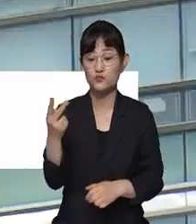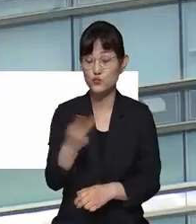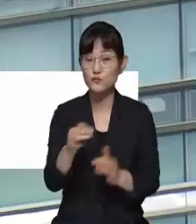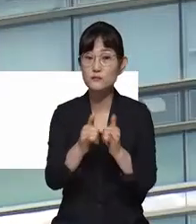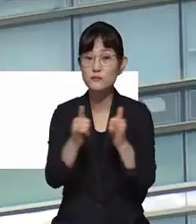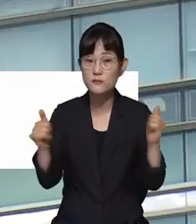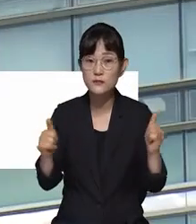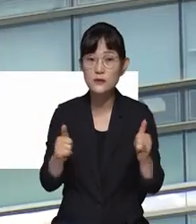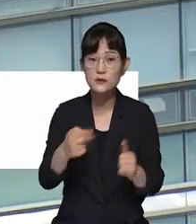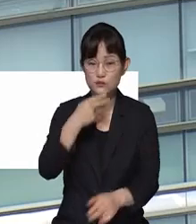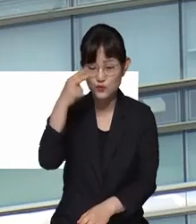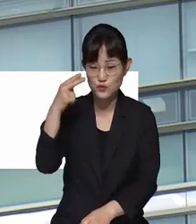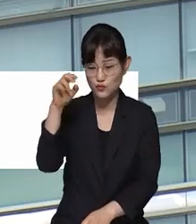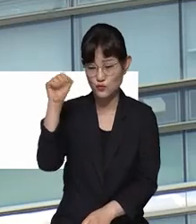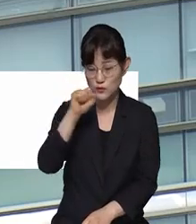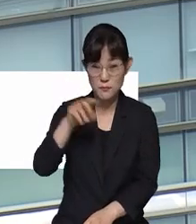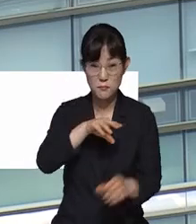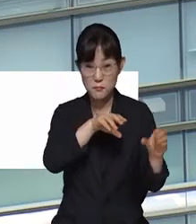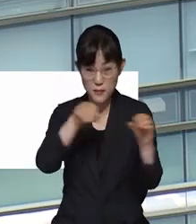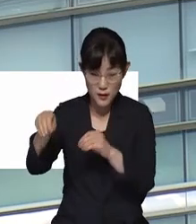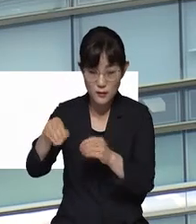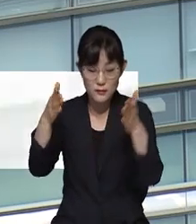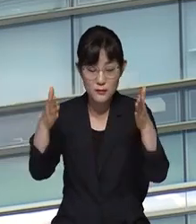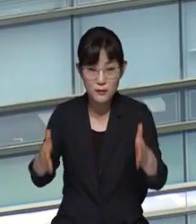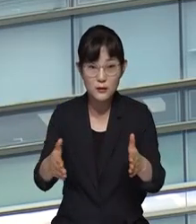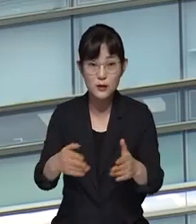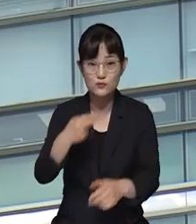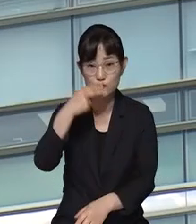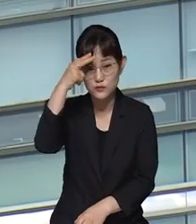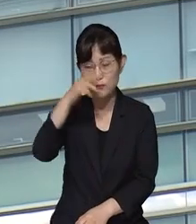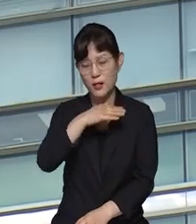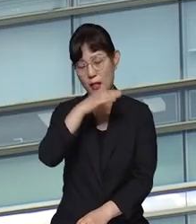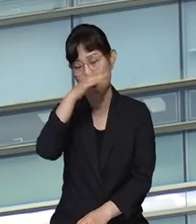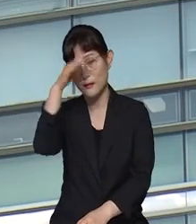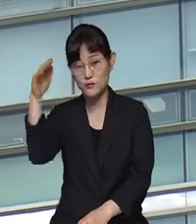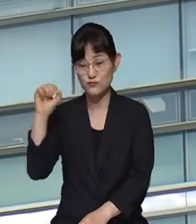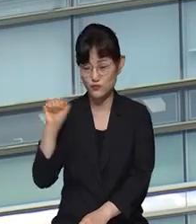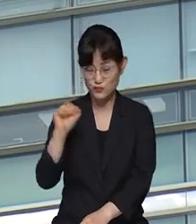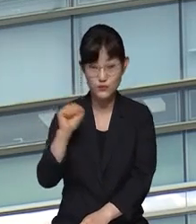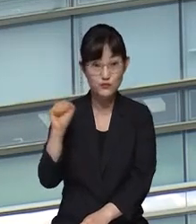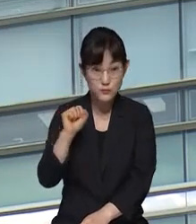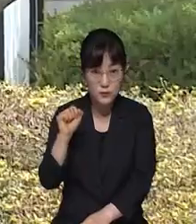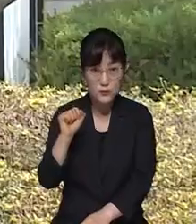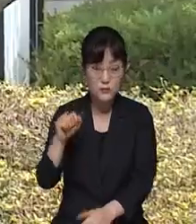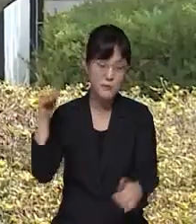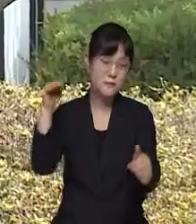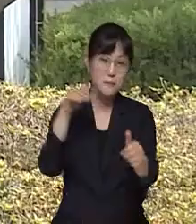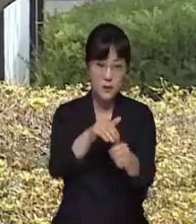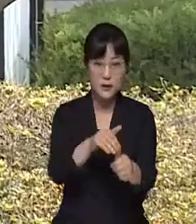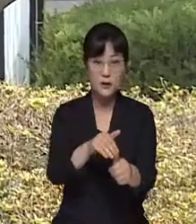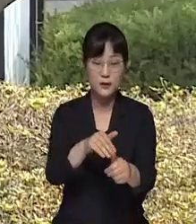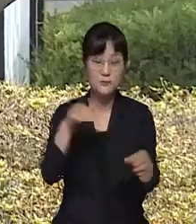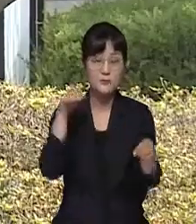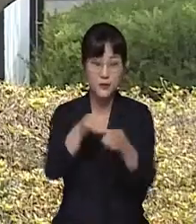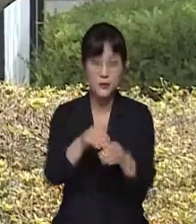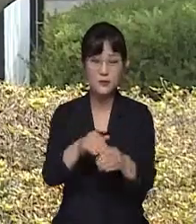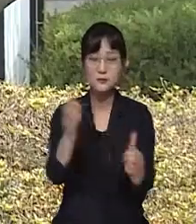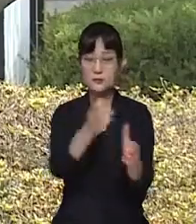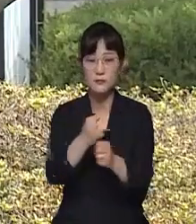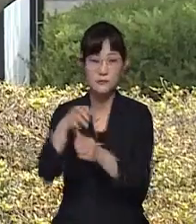AB경감은 의무위반 근절특별경보기간 중 운전면허 취소 수치인 만취 상태에서 운전하다가 추돌 사고를 내